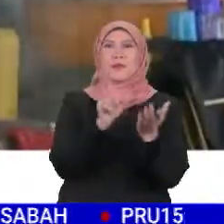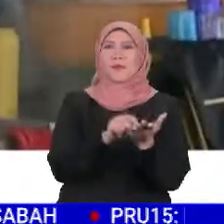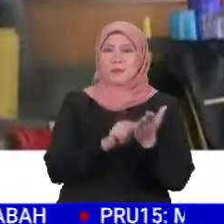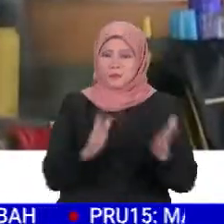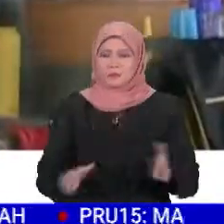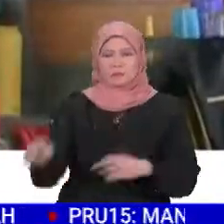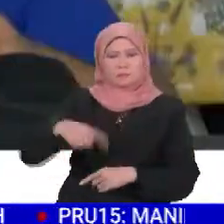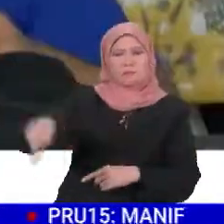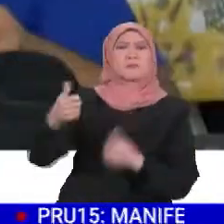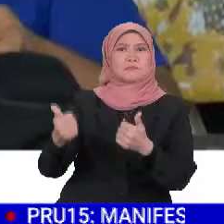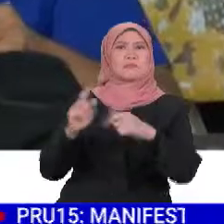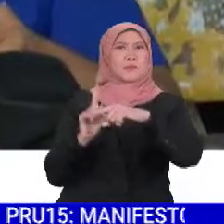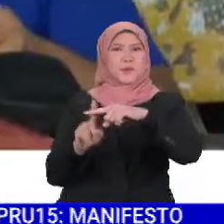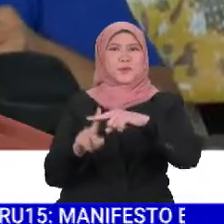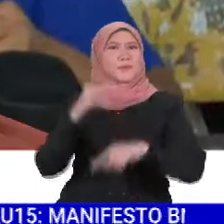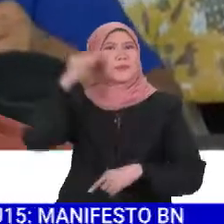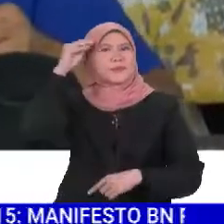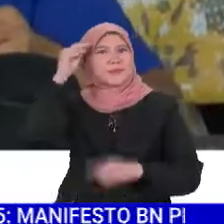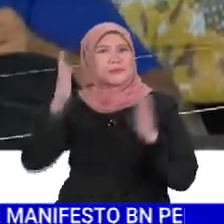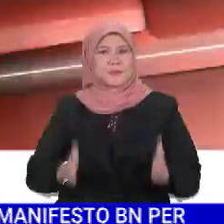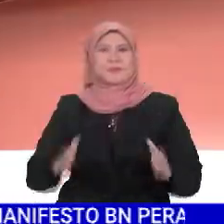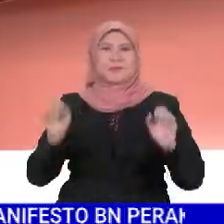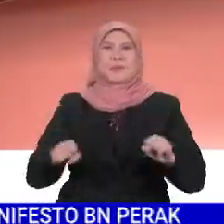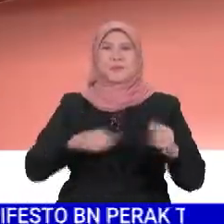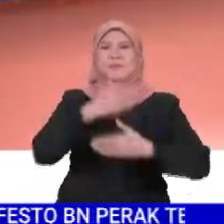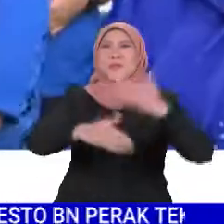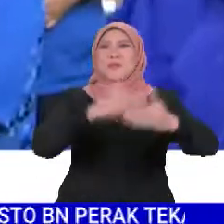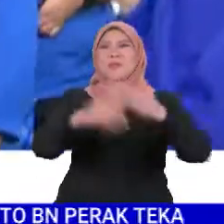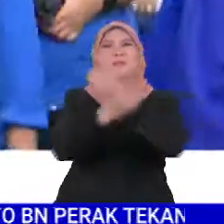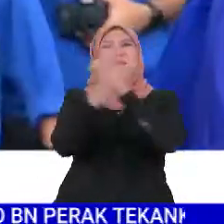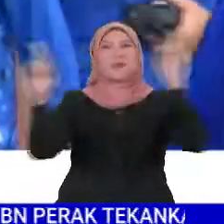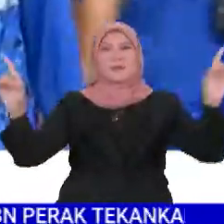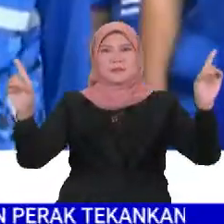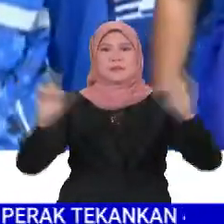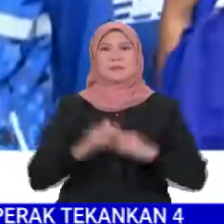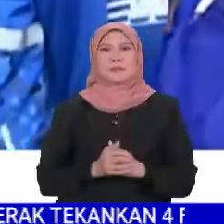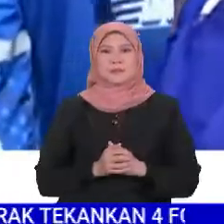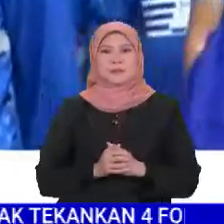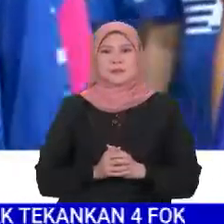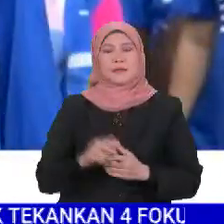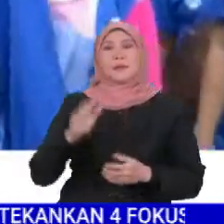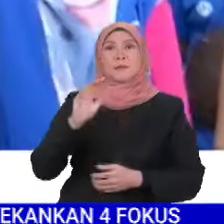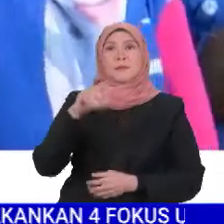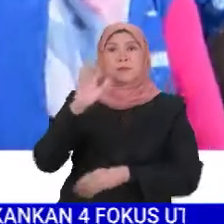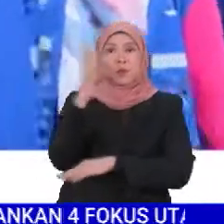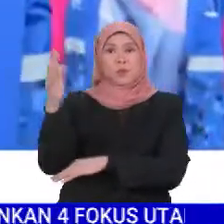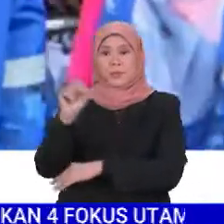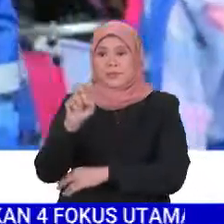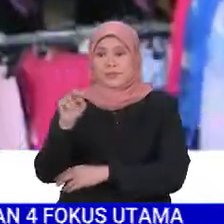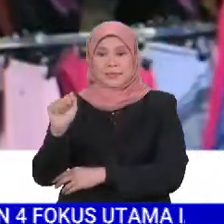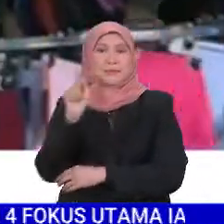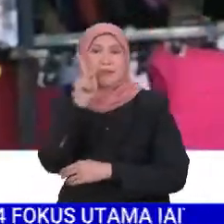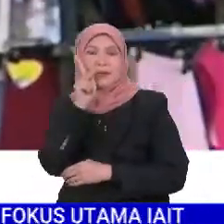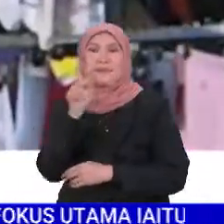yang positif dan menunjukkan kematangan orang ramai meraihkan proses demokrasi. Ini pula di Pokok Sena Kedah, calon-calon